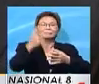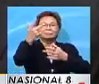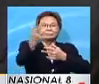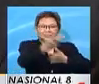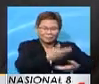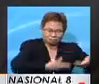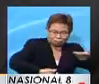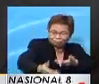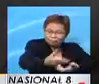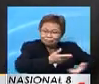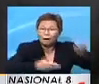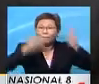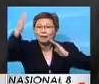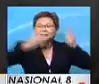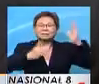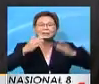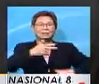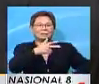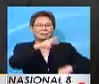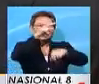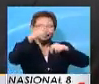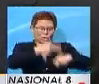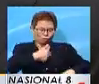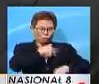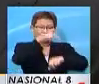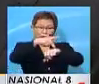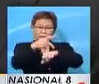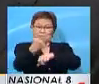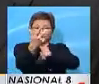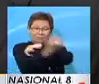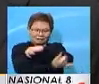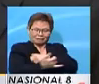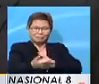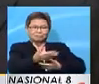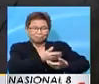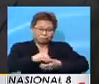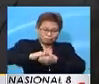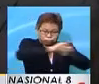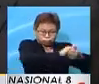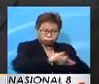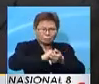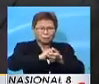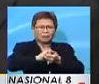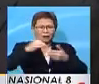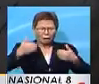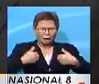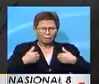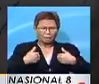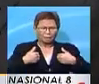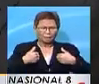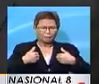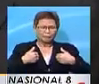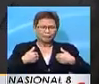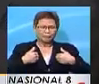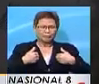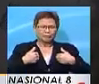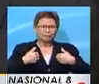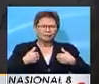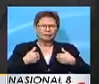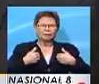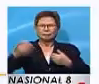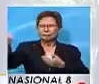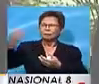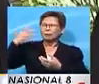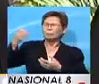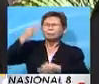di antara Malaysia Indonesia dan Filipin tak bermakna bahawa tak ada satu braft tidak ada EMP kita maklumat di tak datang